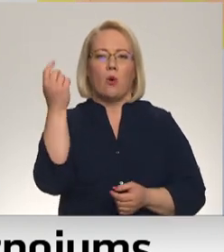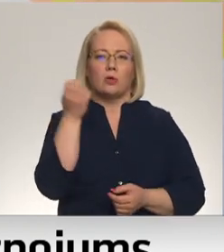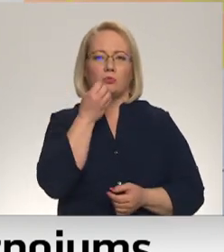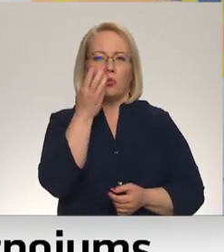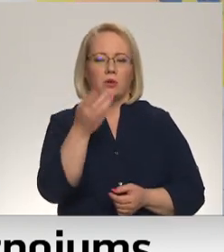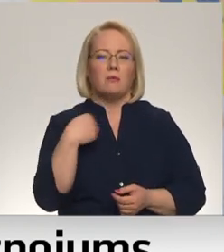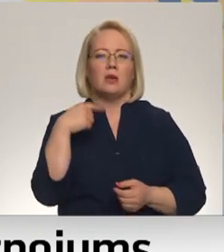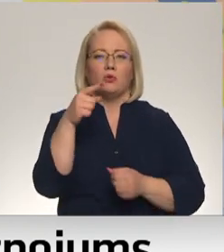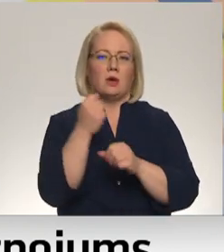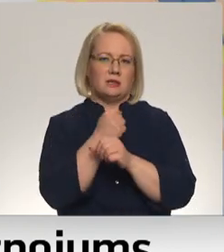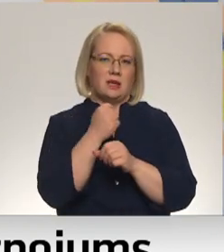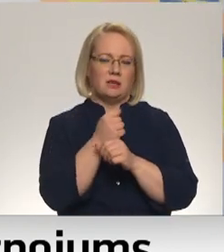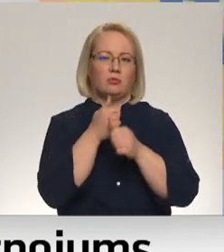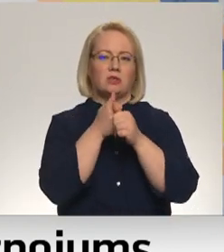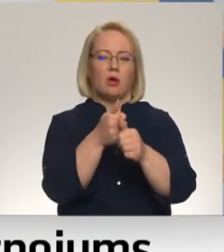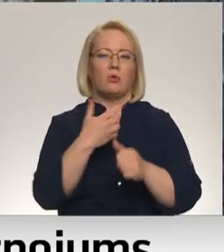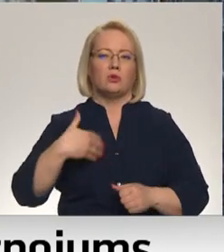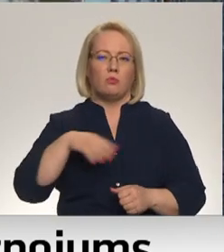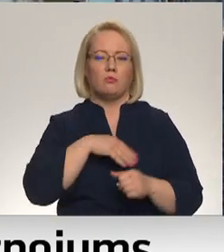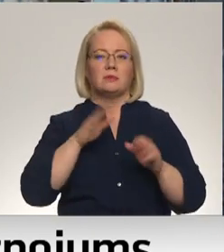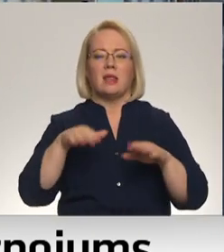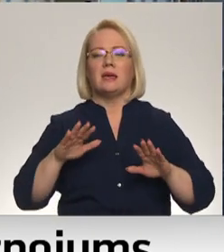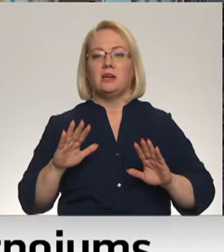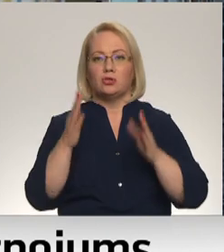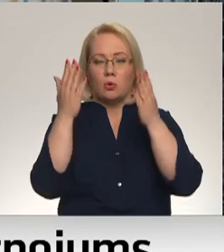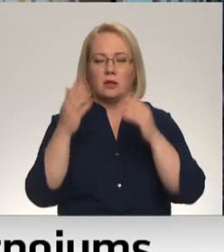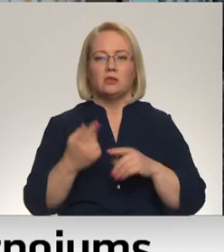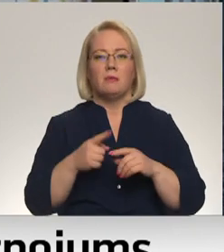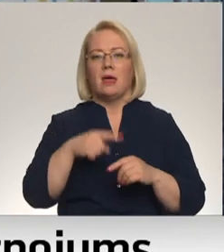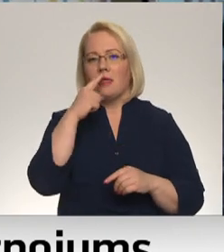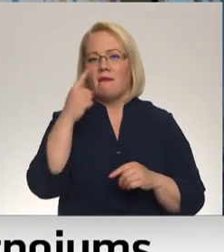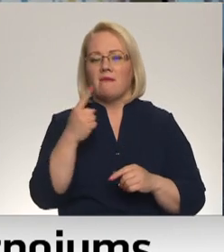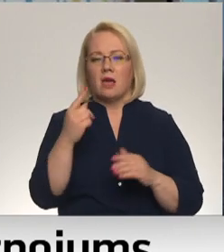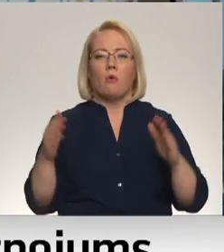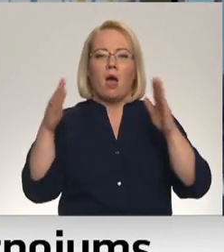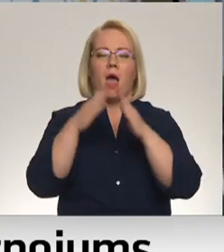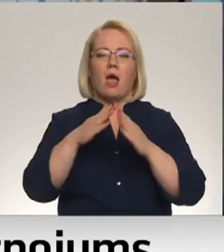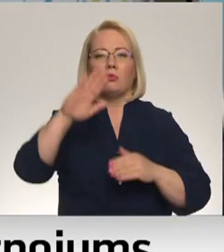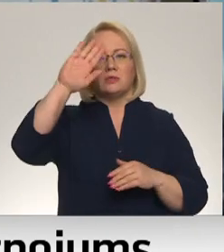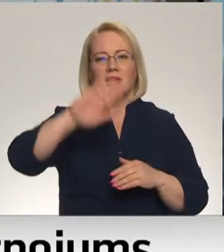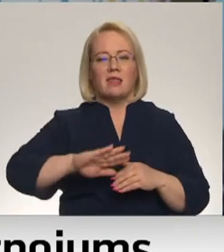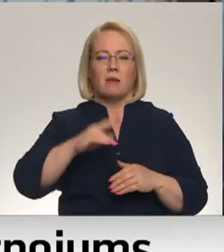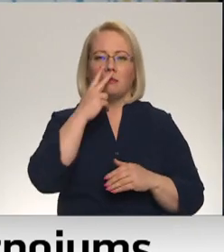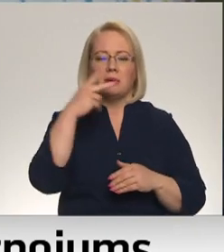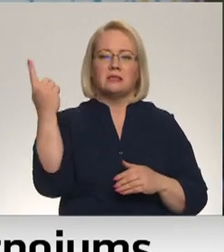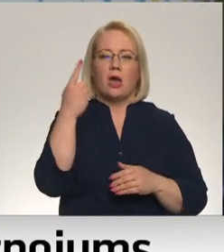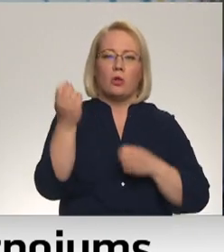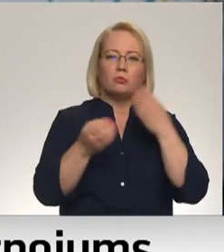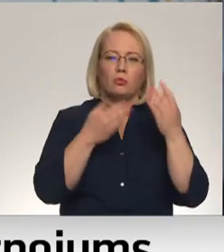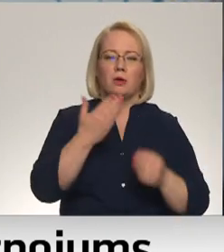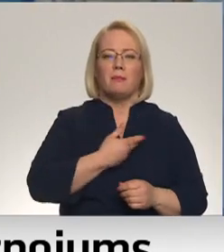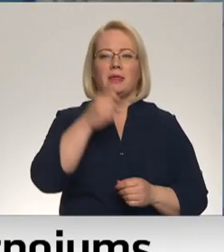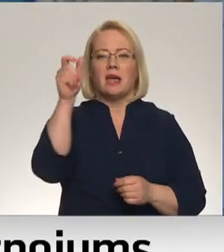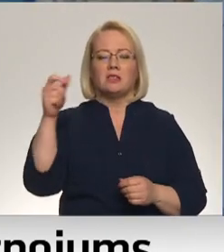tiešām ceram, ka sekos arī mums. Lai izdodas! Līdz ar to nevienu uz ēku sienām būs redzamas saules puķis, bet iedzīvotājiem